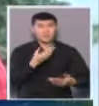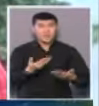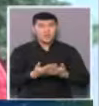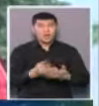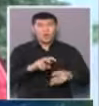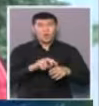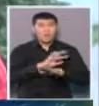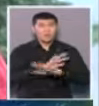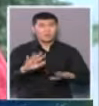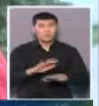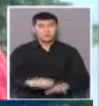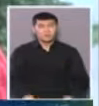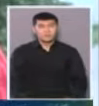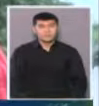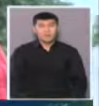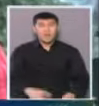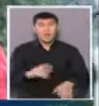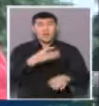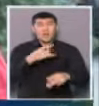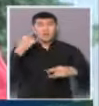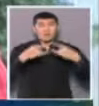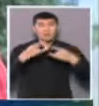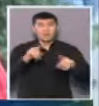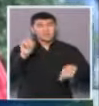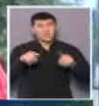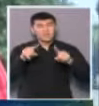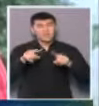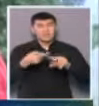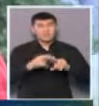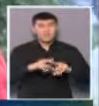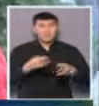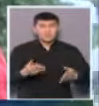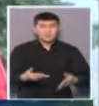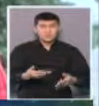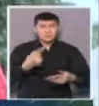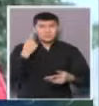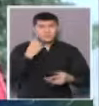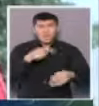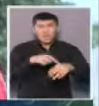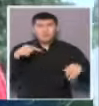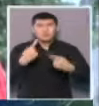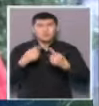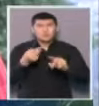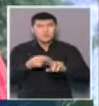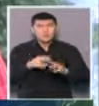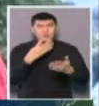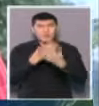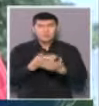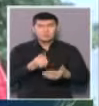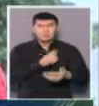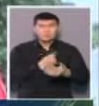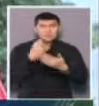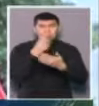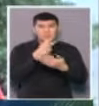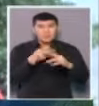ау деп қорықпайды. Ол эфирде кей кездері сұсты болып көрінуі мүмкін, сес көрсетіп отыруы мүмкін, бірақ